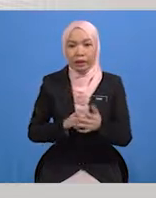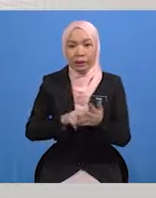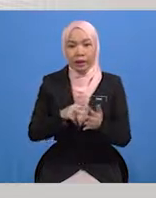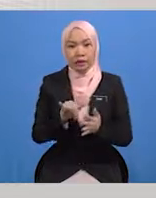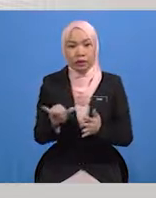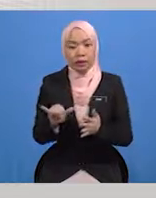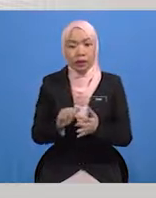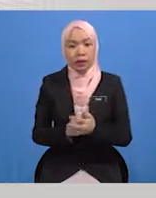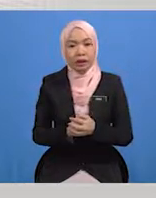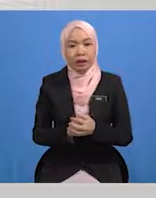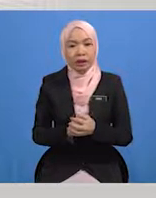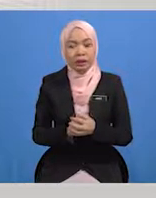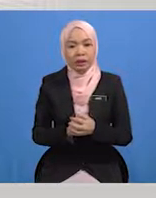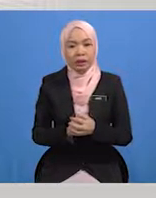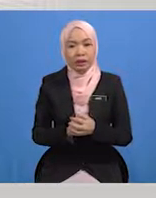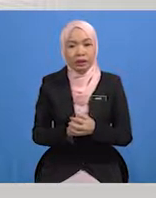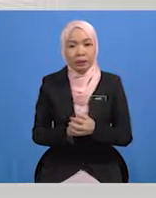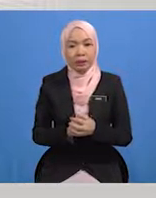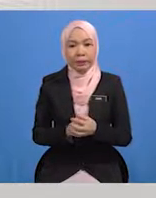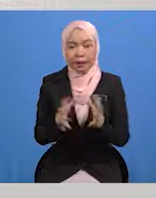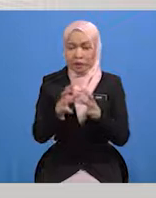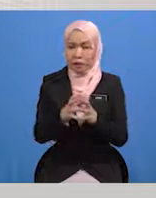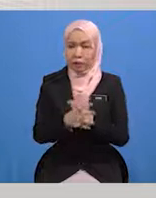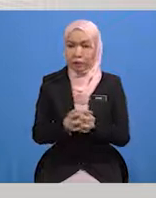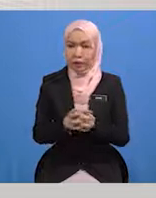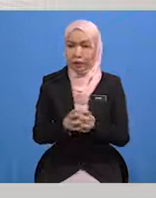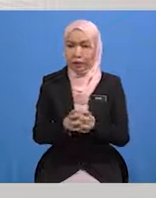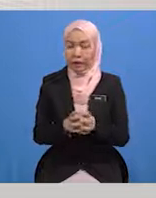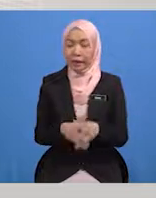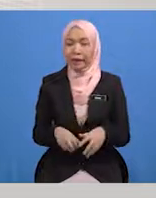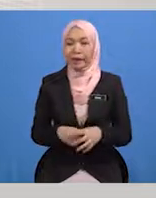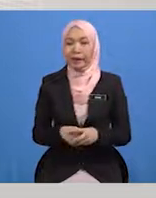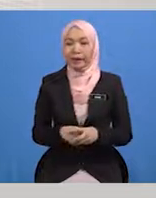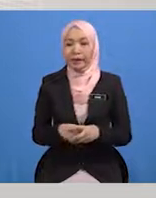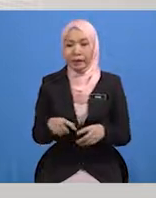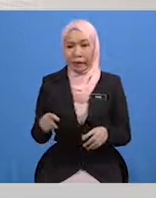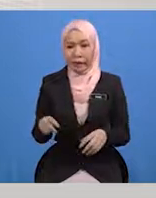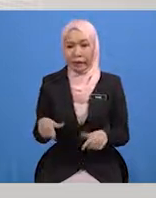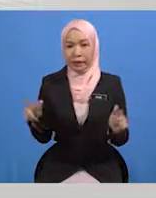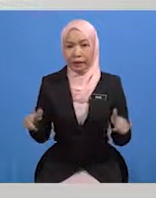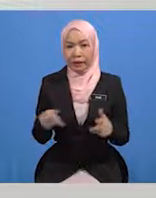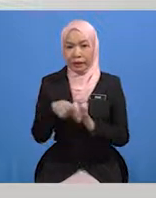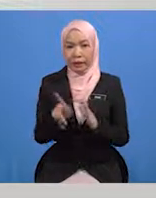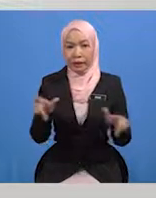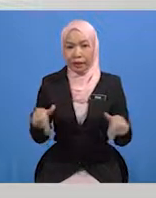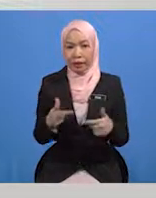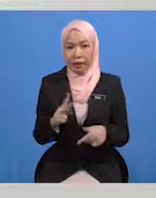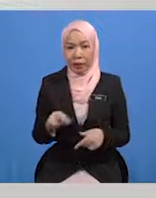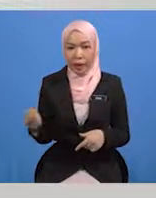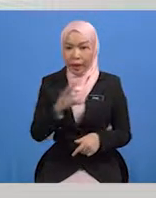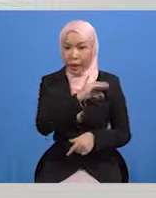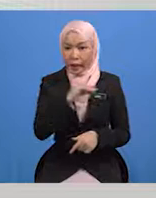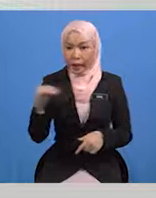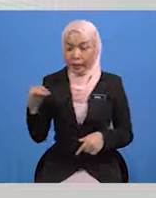batin merangkumi budi pekerti dan tabiatnya, tingkah lakunya, jiwanya